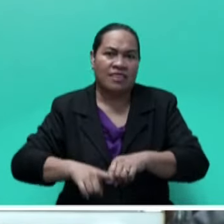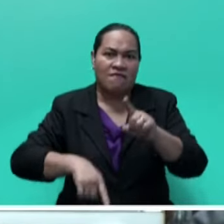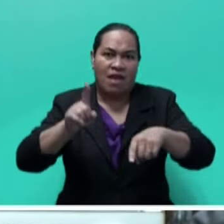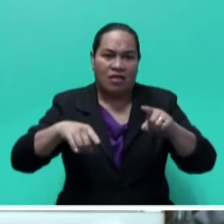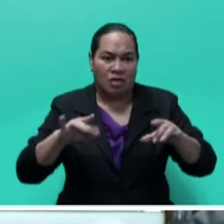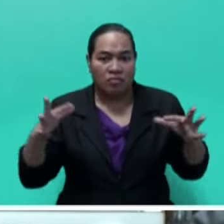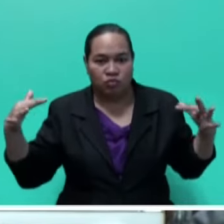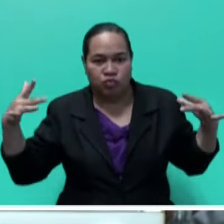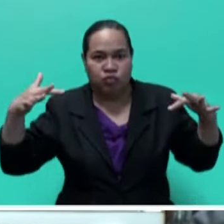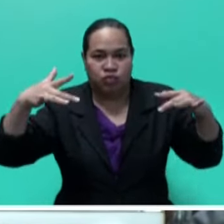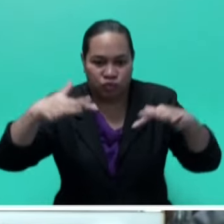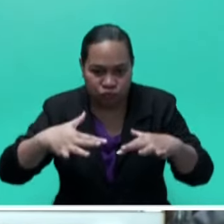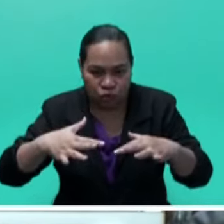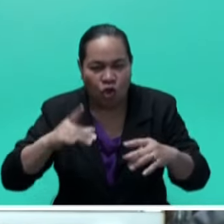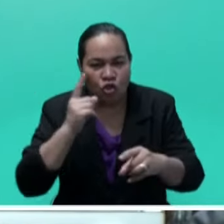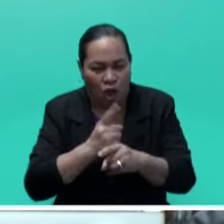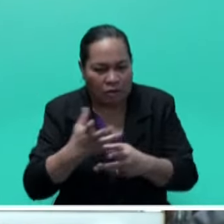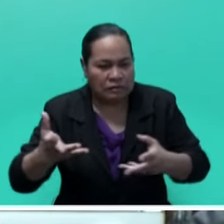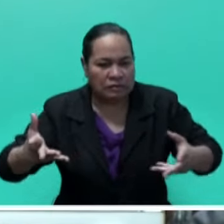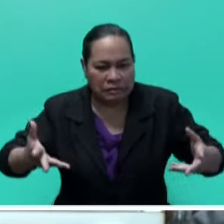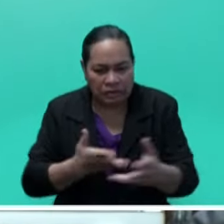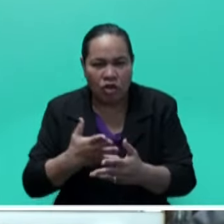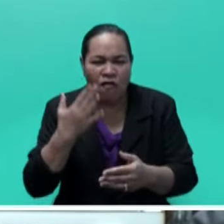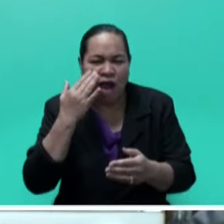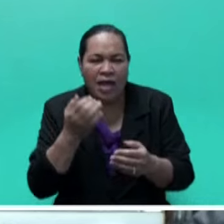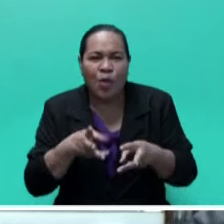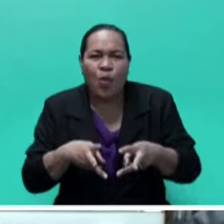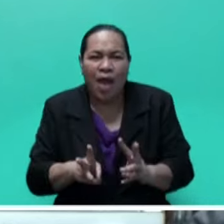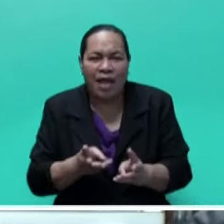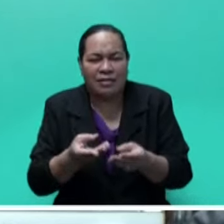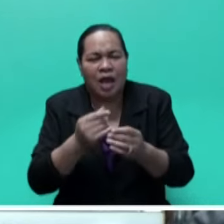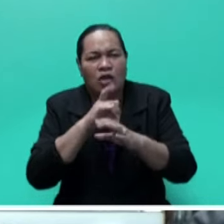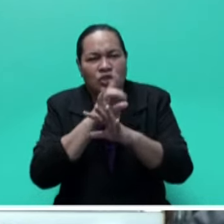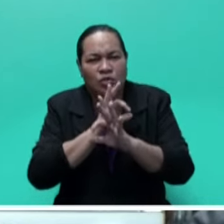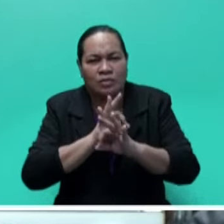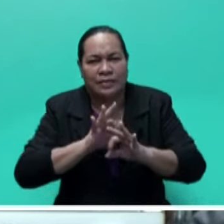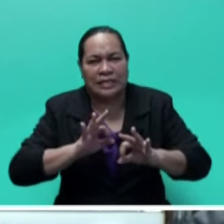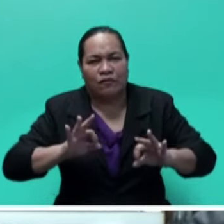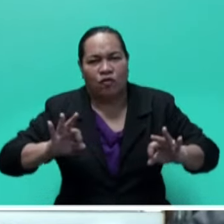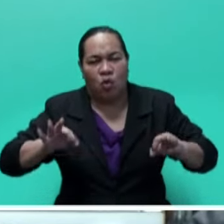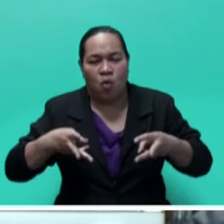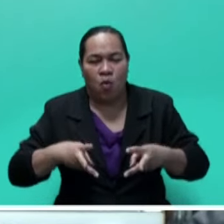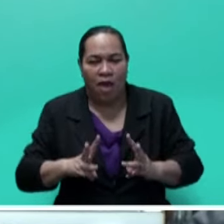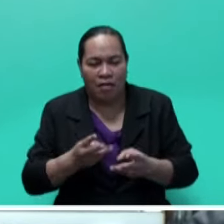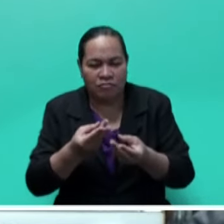vivusaki, merlei vei talo no ataka, na kena ngauni sala malumu duondua, e rao ni walikina, na